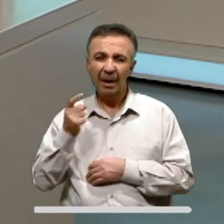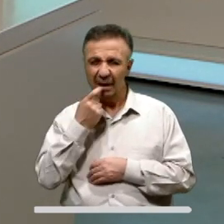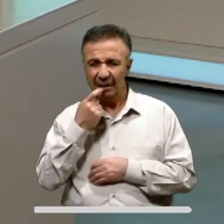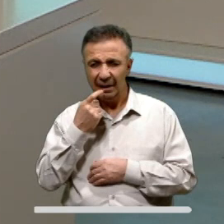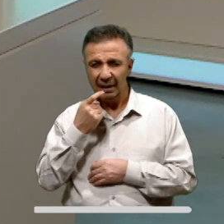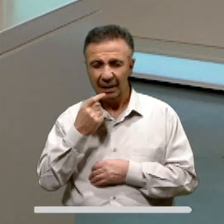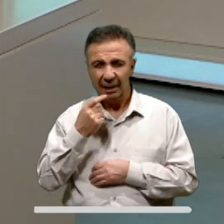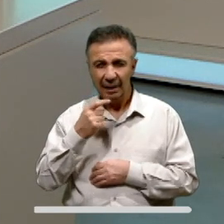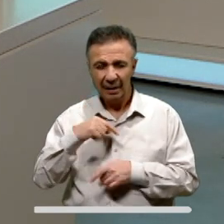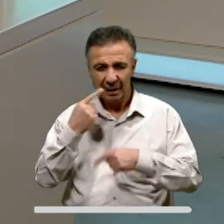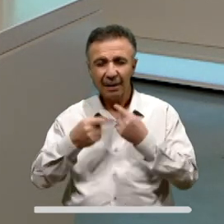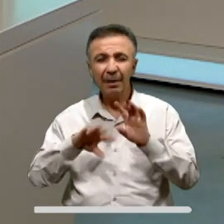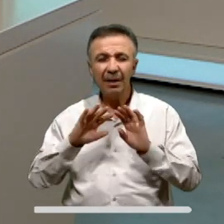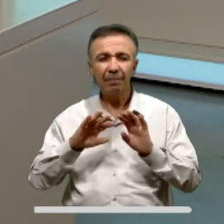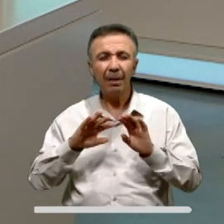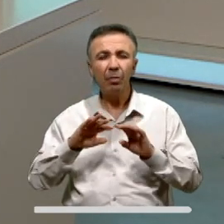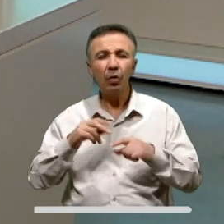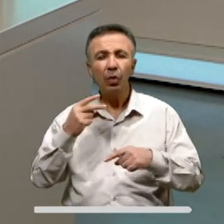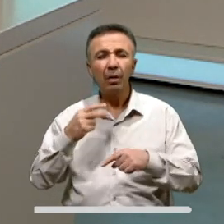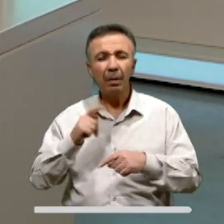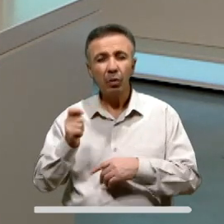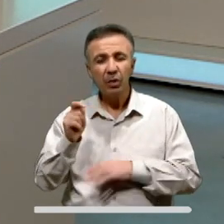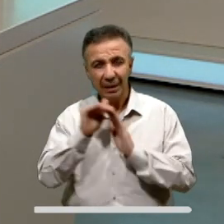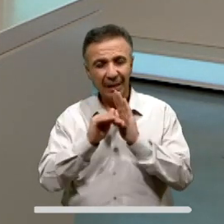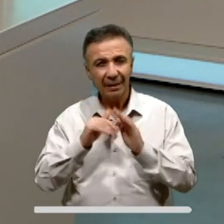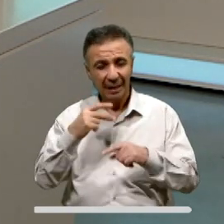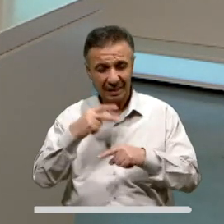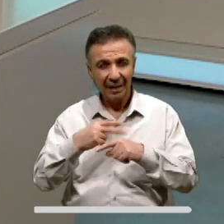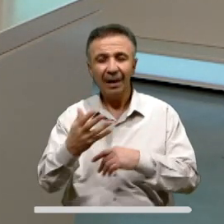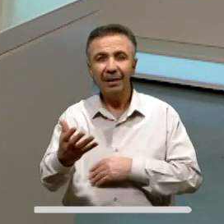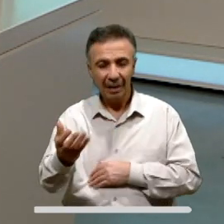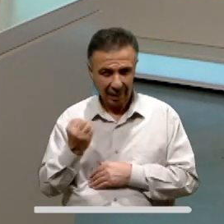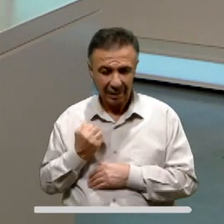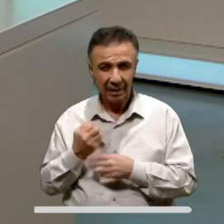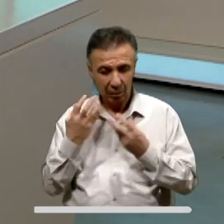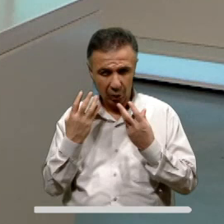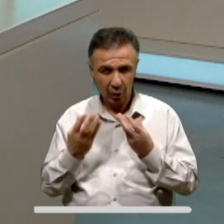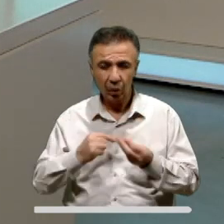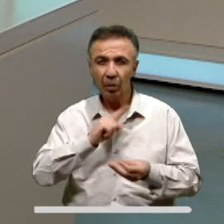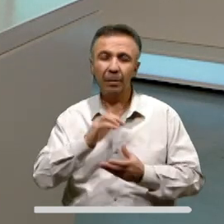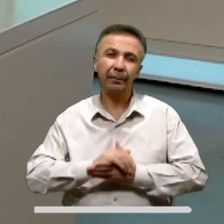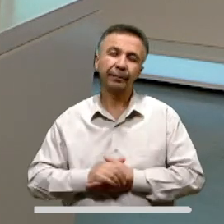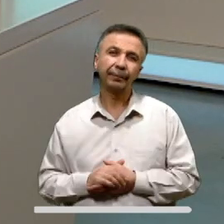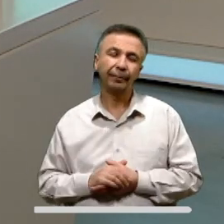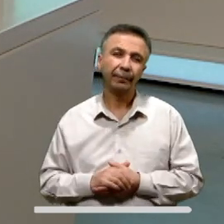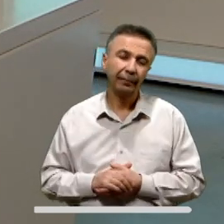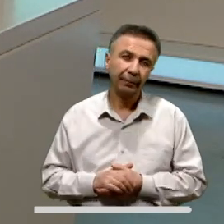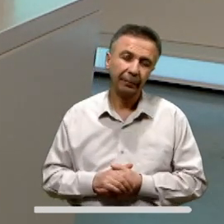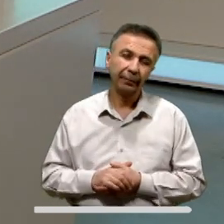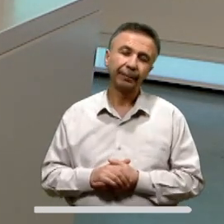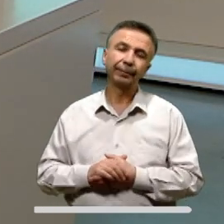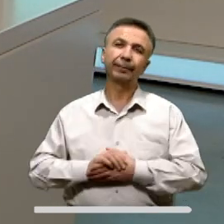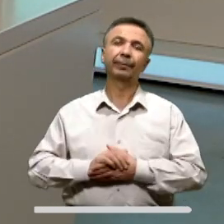geçmediği için ben bu şartta zekat alabilir miyim? Zekat almaktan bahsediyorsunuz. Almaktan bahsediyorsunuz, doğru mu? Evet. Evet